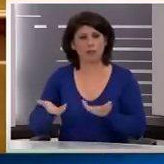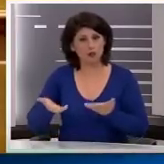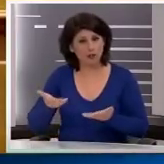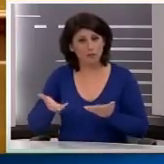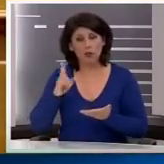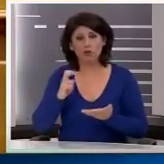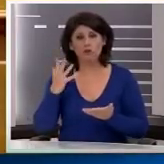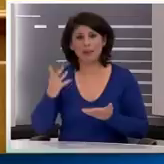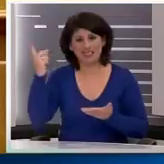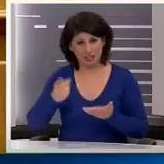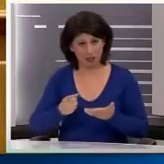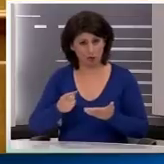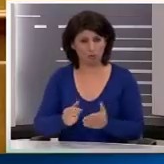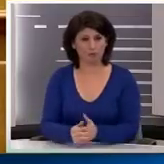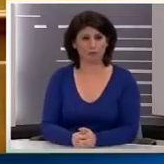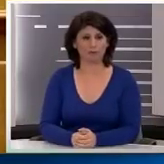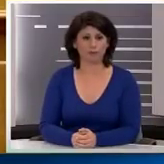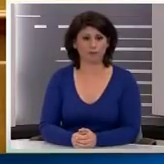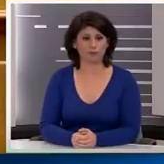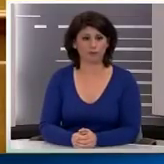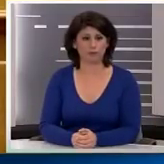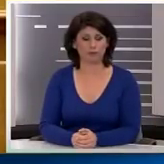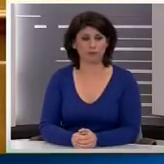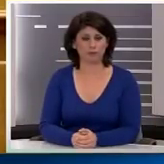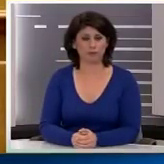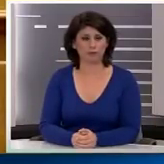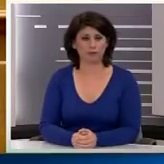είναι στο 25%. Ήταν